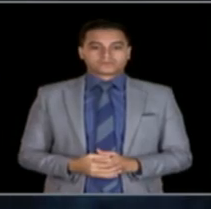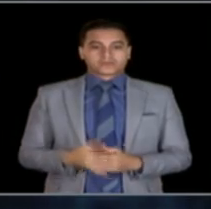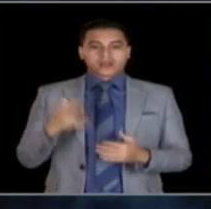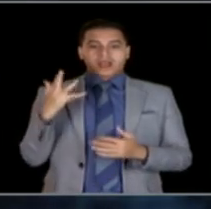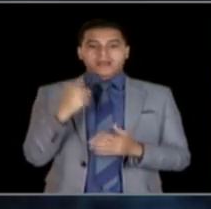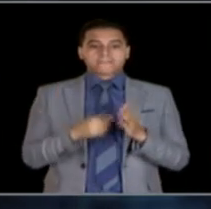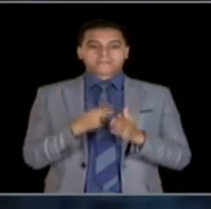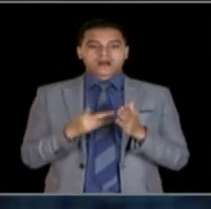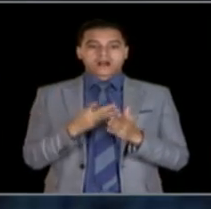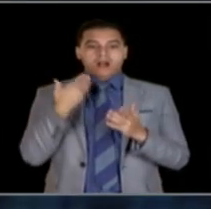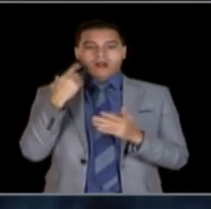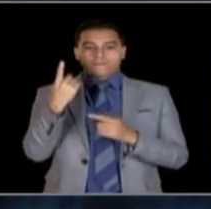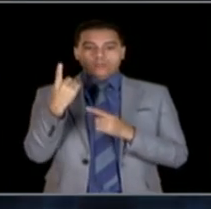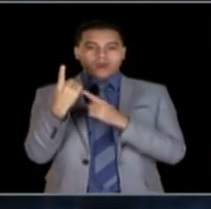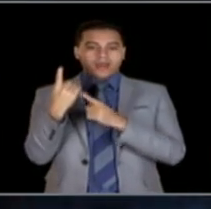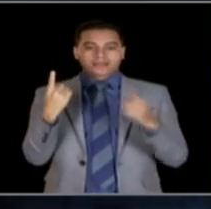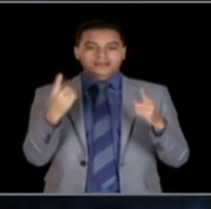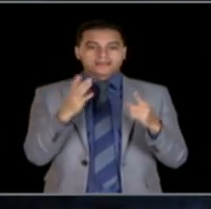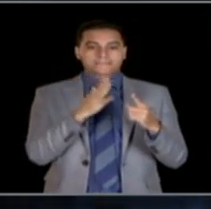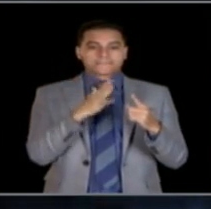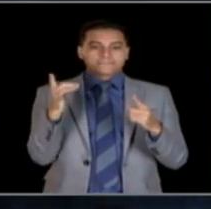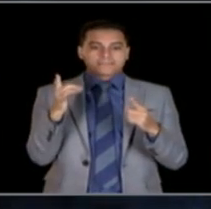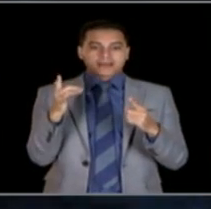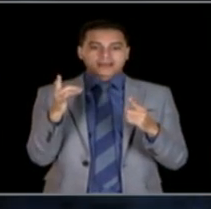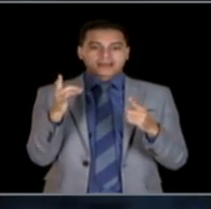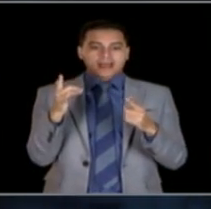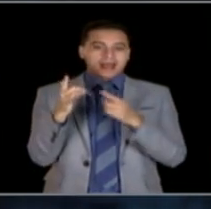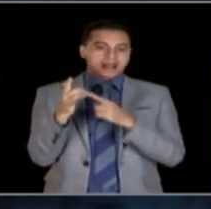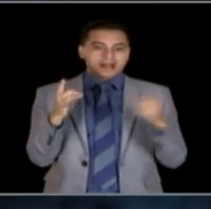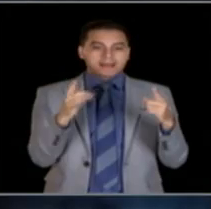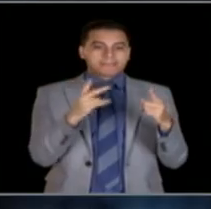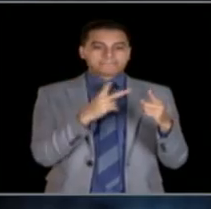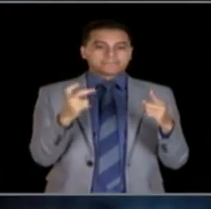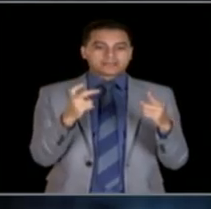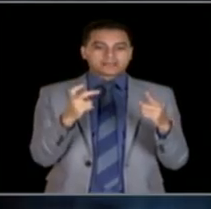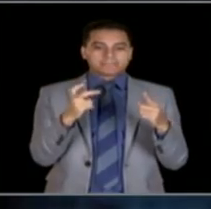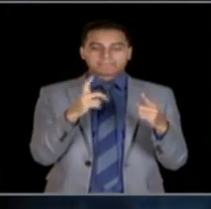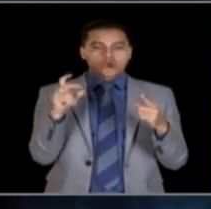كم مرة تكرر الرقم 1 من